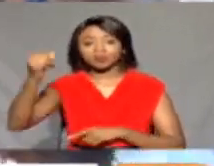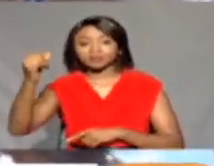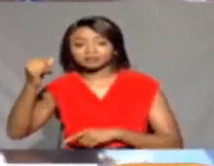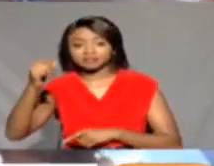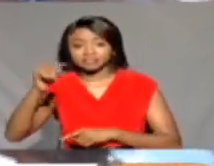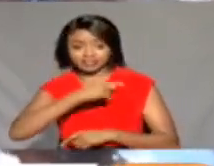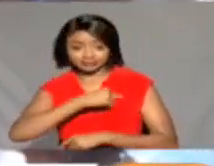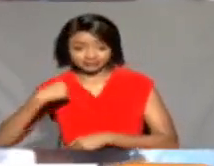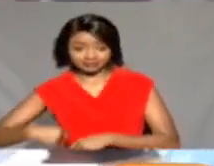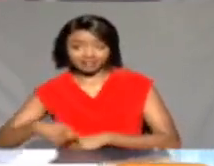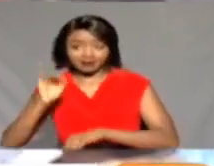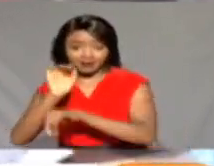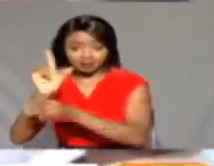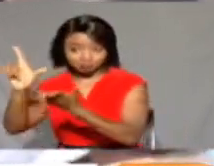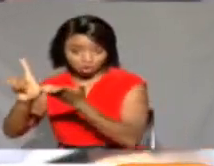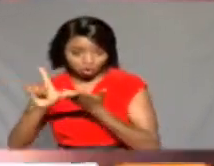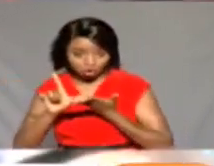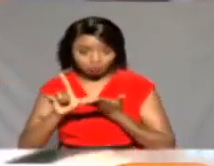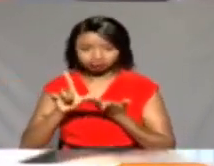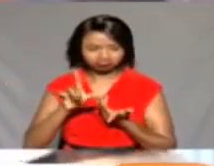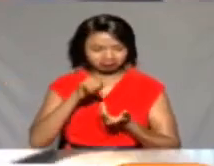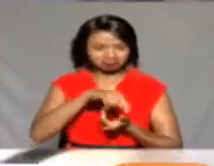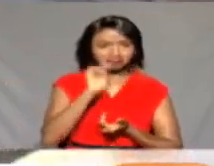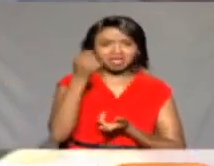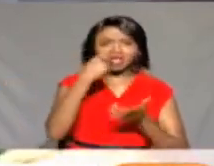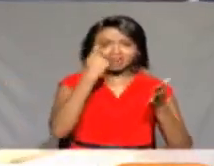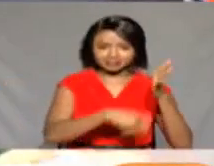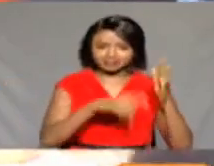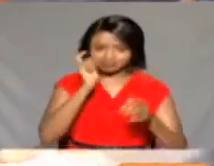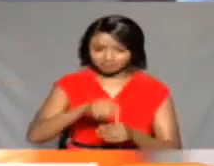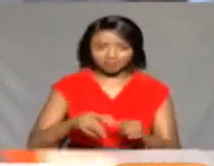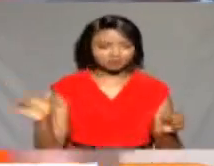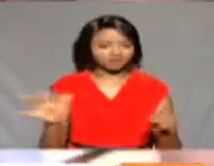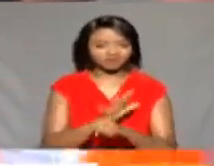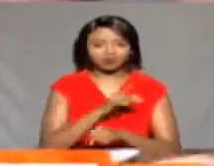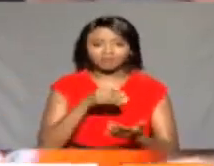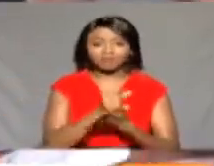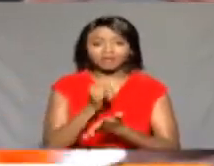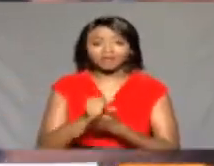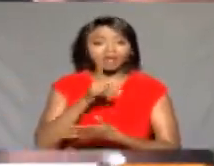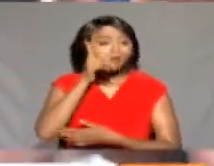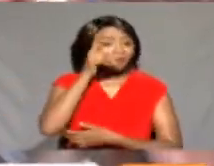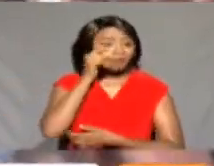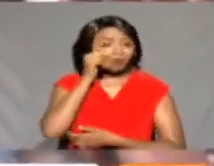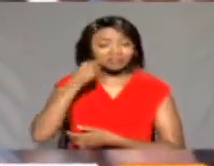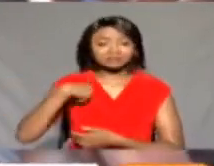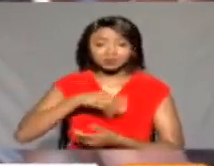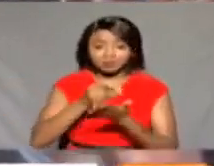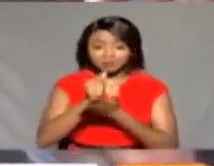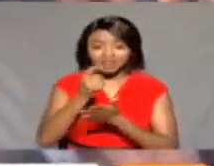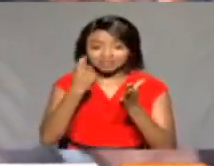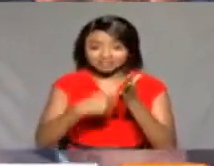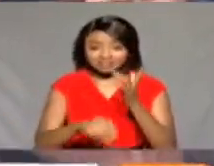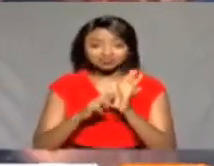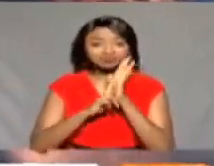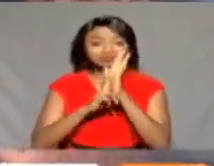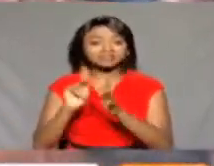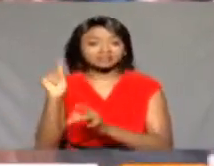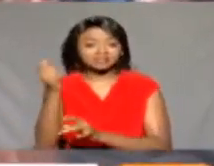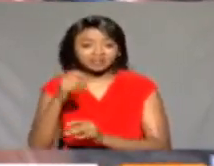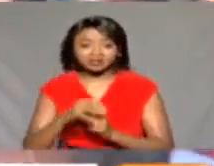deni. Kama ni ushuru Kenya nzima itoe. Mombasa hatutoa ushuru kwa niaba ya Kenya nzima.